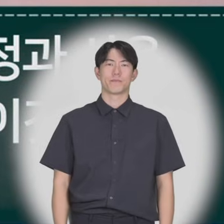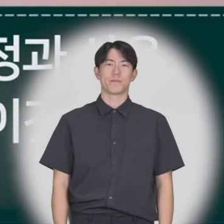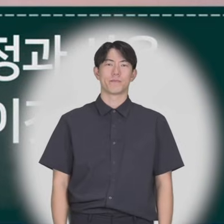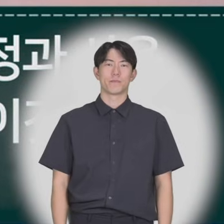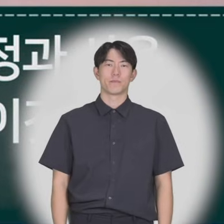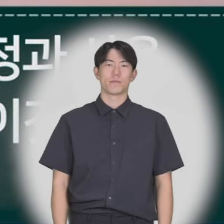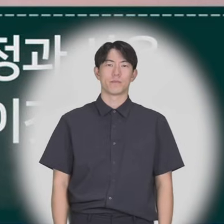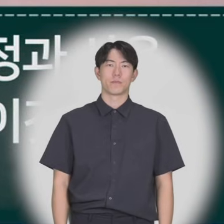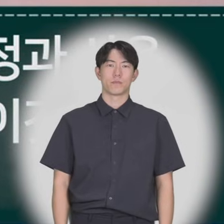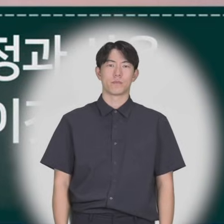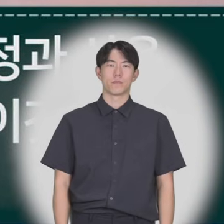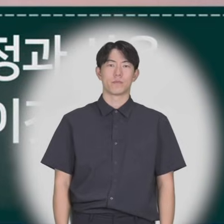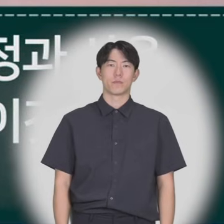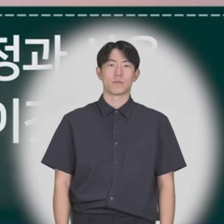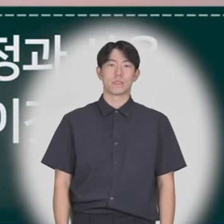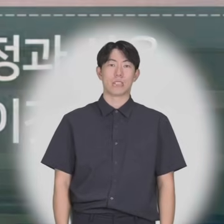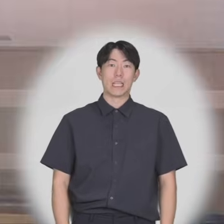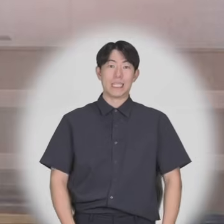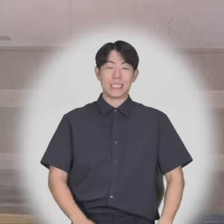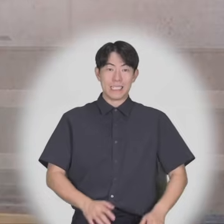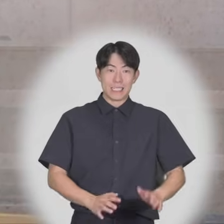더럽힌 들꽃 말입니다.